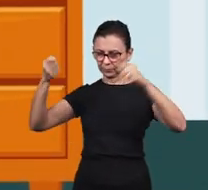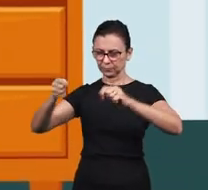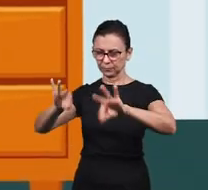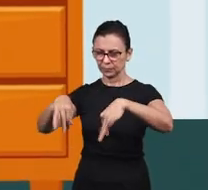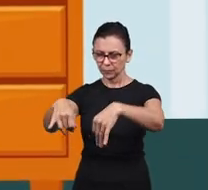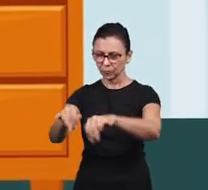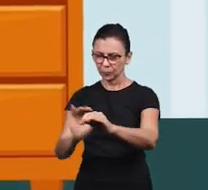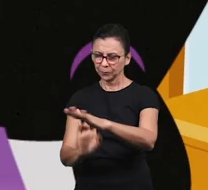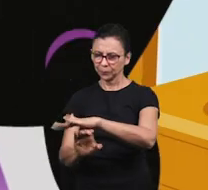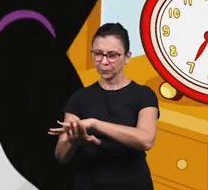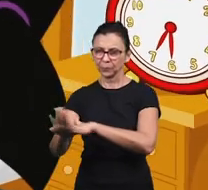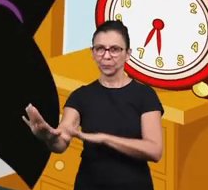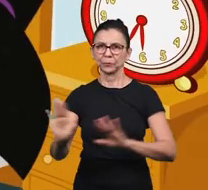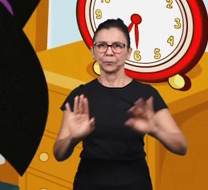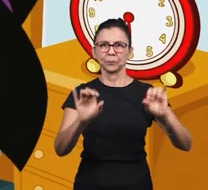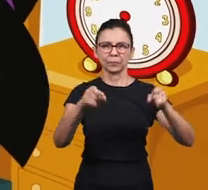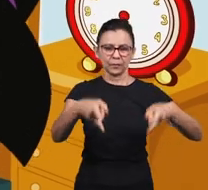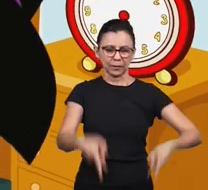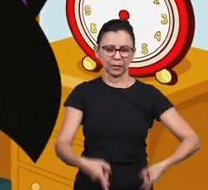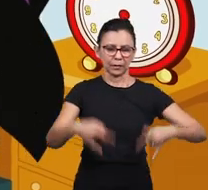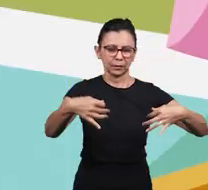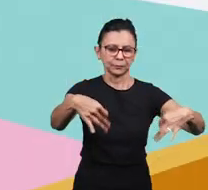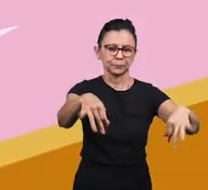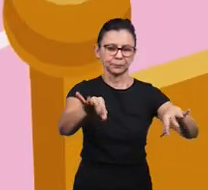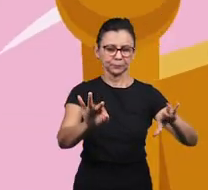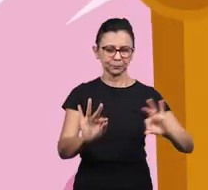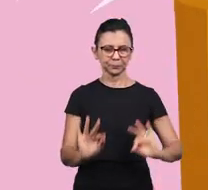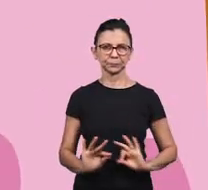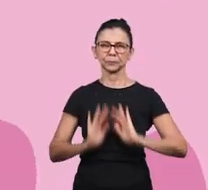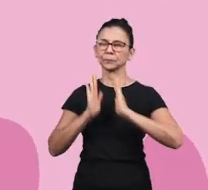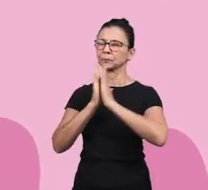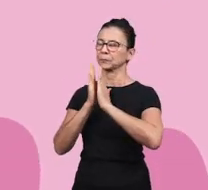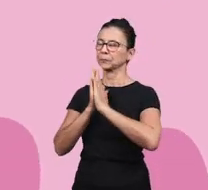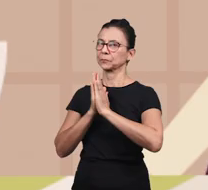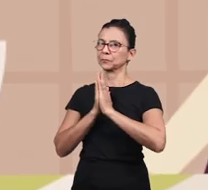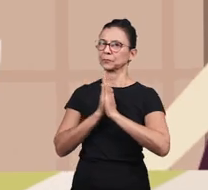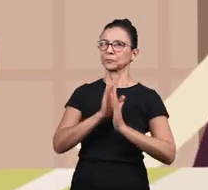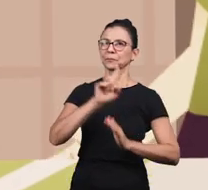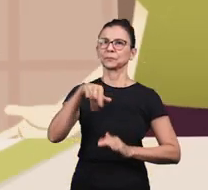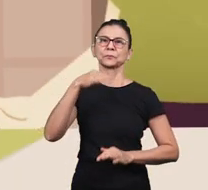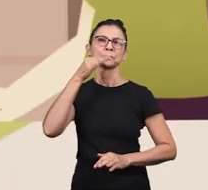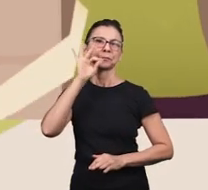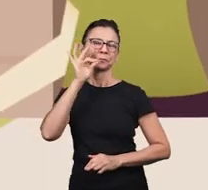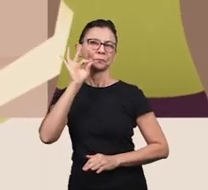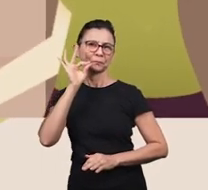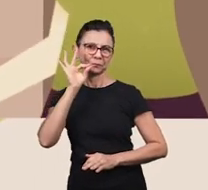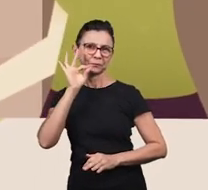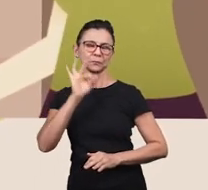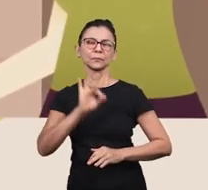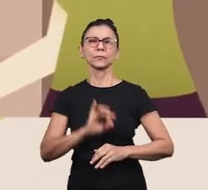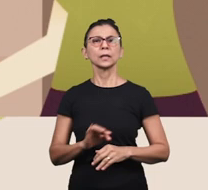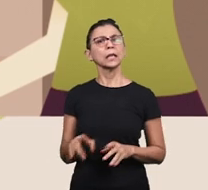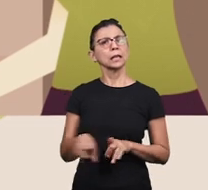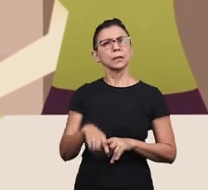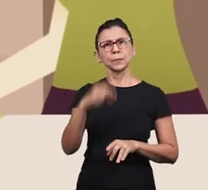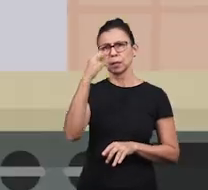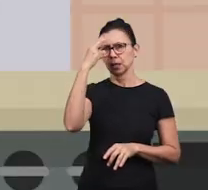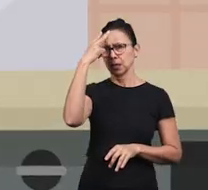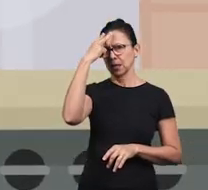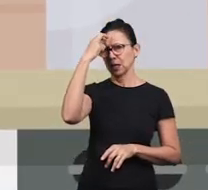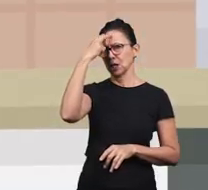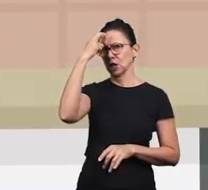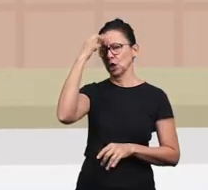Héloïse enlève le pyjama et le range son lit, fait sa prière et prend son petit déjeuner. Aussi fait partie de la